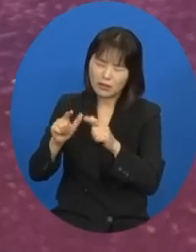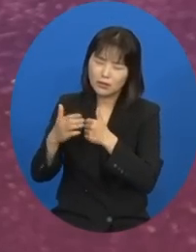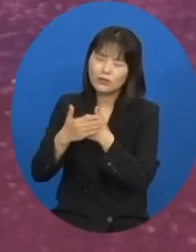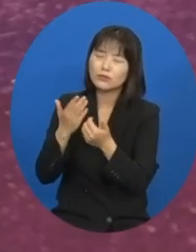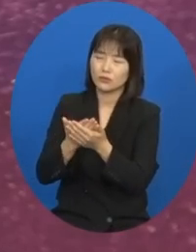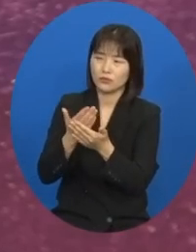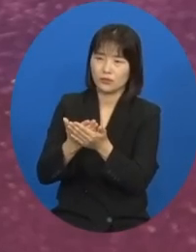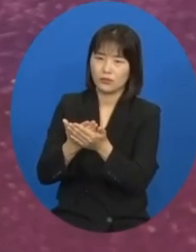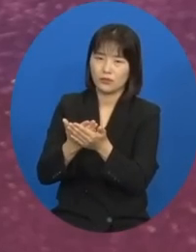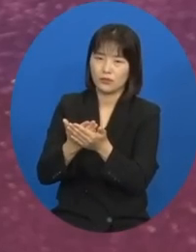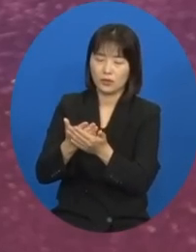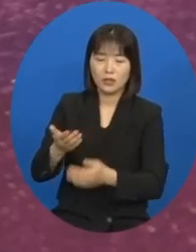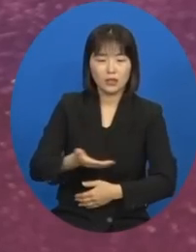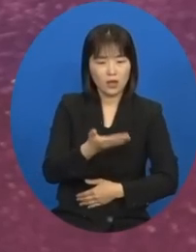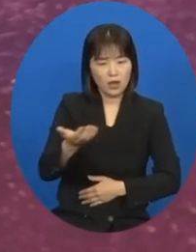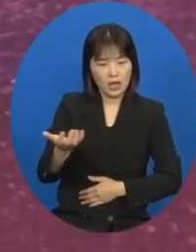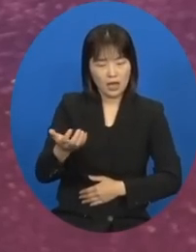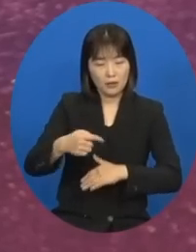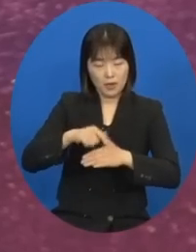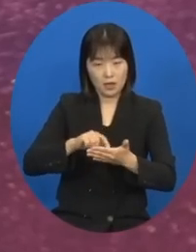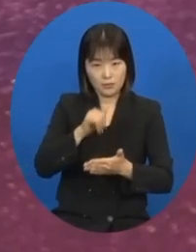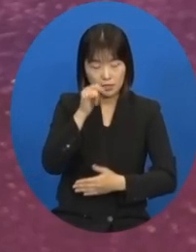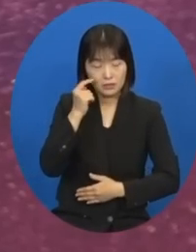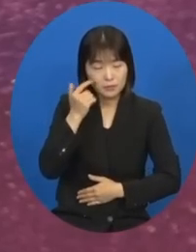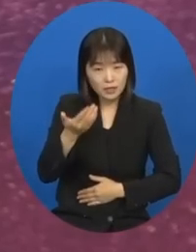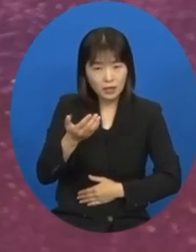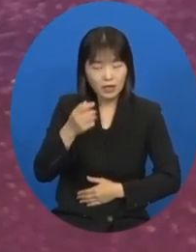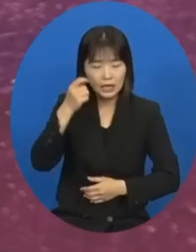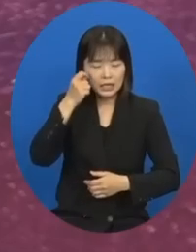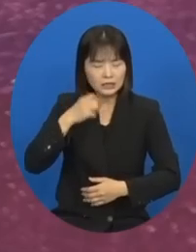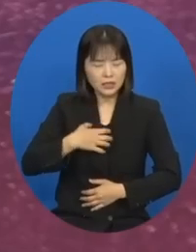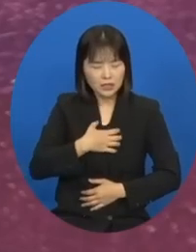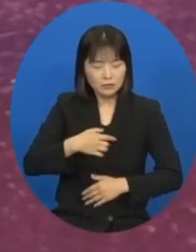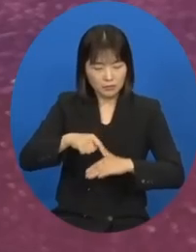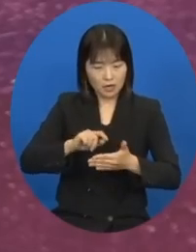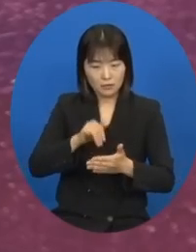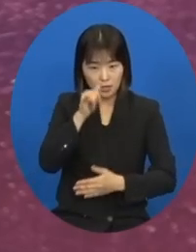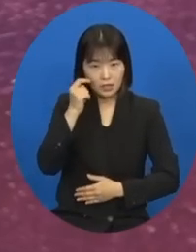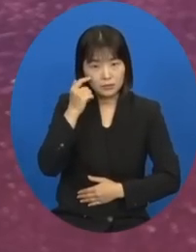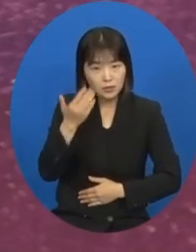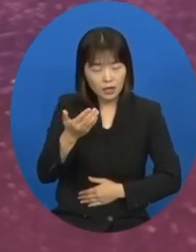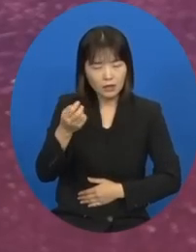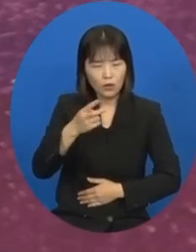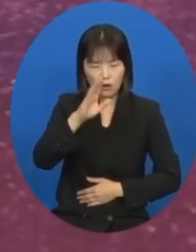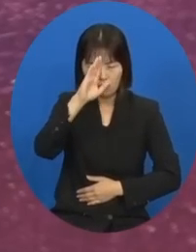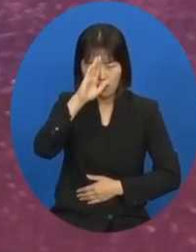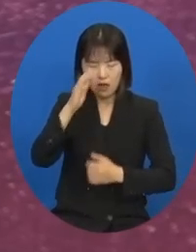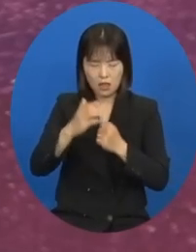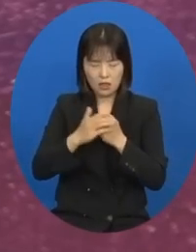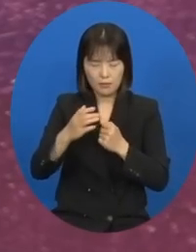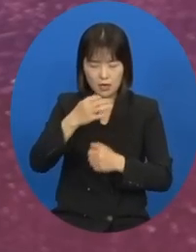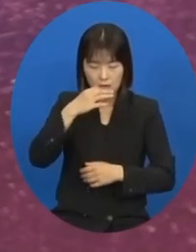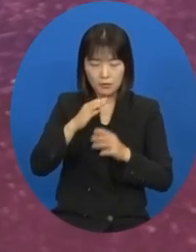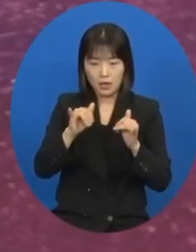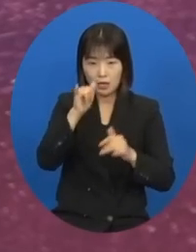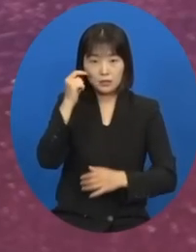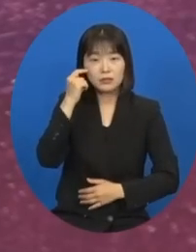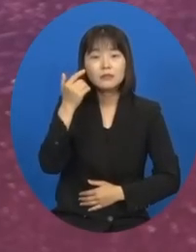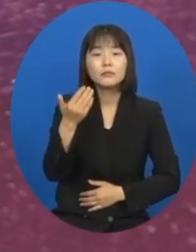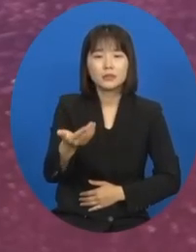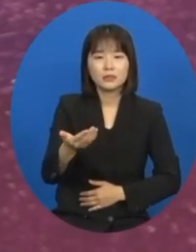여러분이 아픈 마음이 있습니까 여러분 슬픈 마음 아니면 여러분 혹시 병 때문에 또 힘들어 하시는 분들이 계십니까